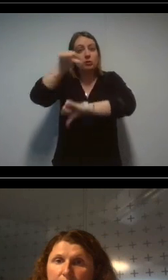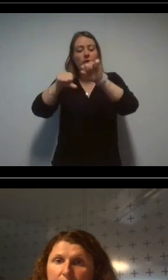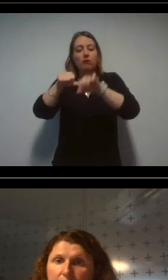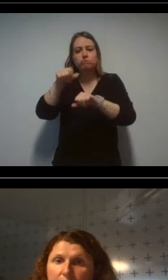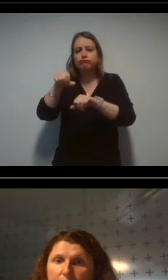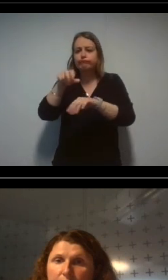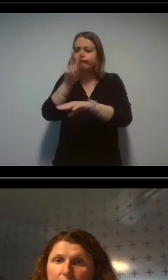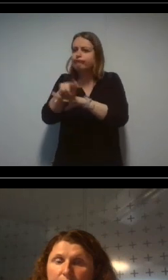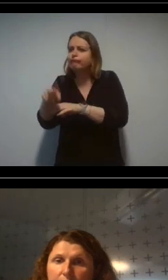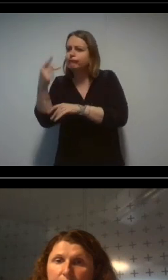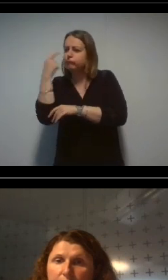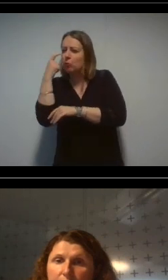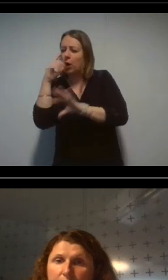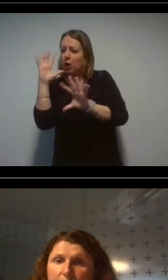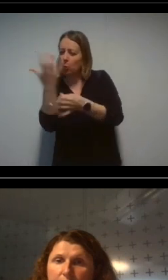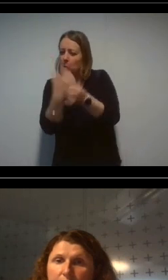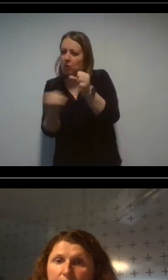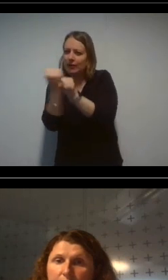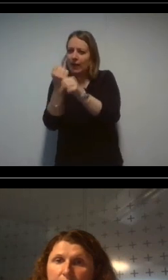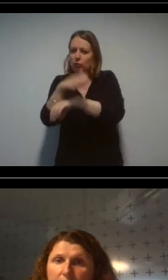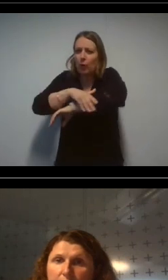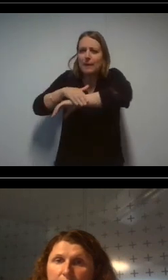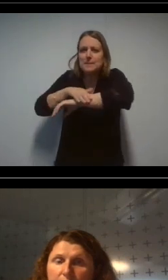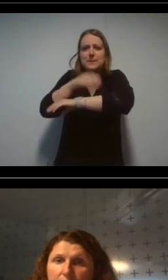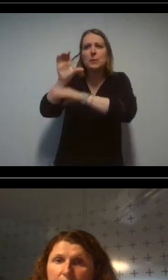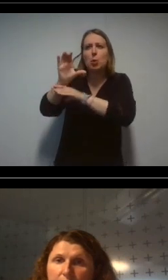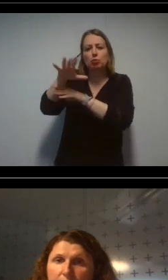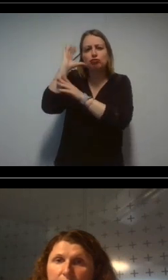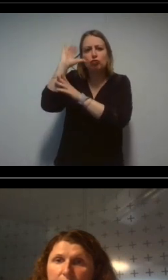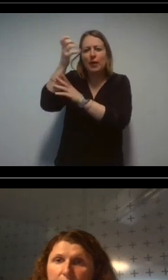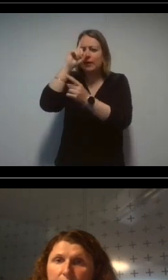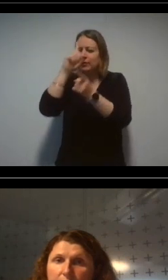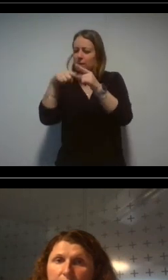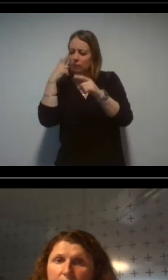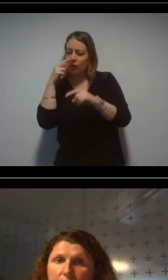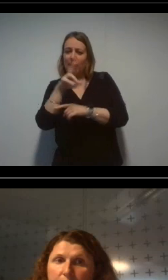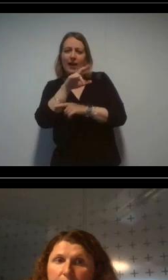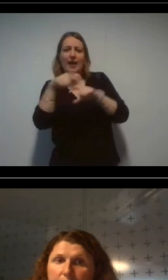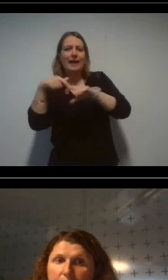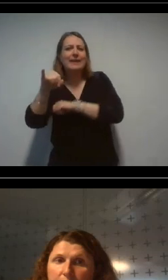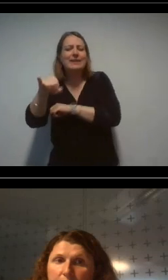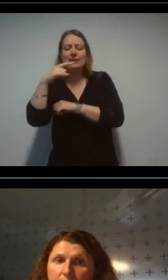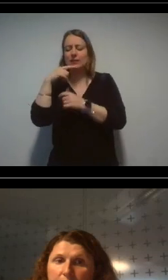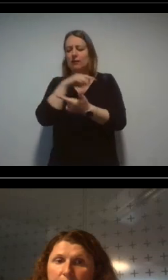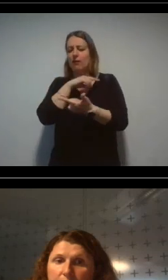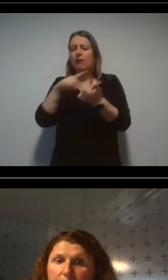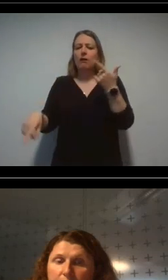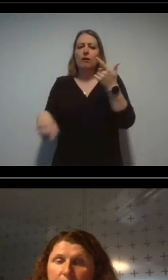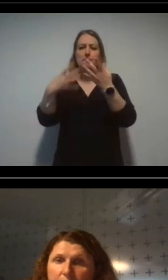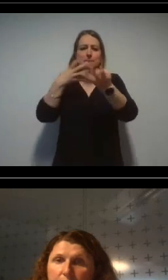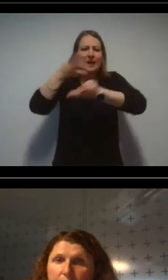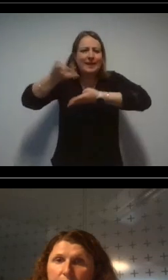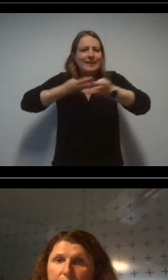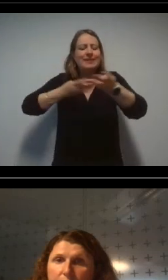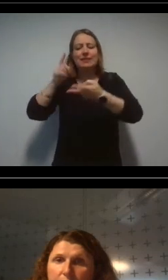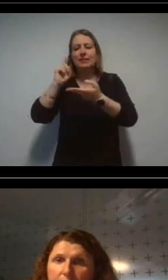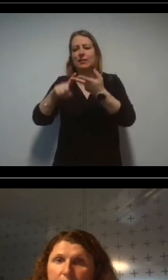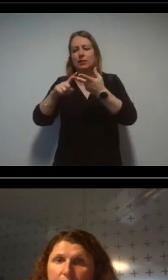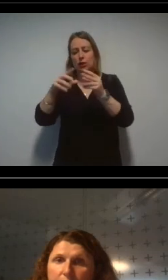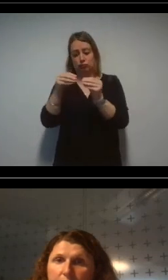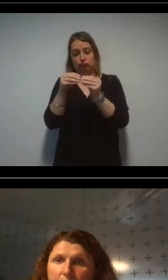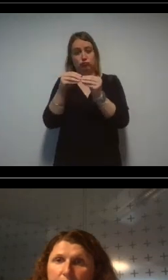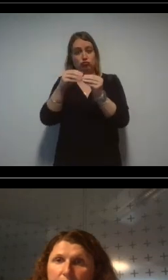partir du travail de recherche et de développement, voir ceux qui marketent le tube, ceux qui vont